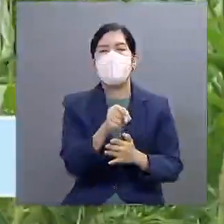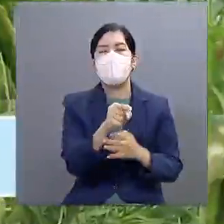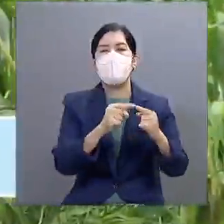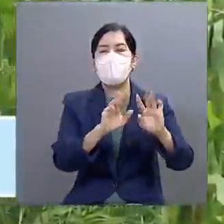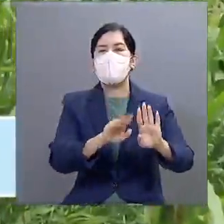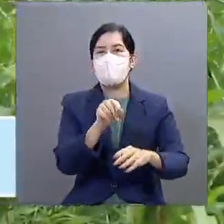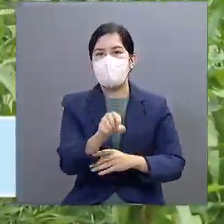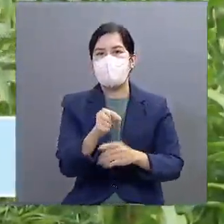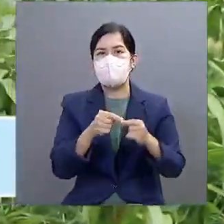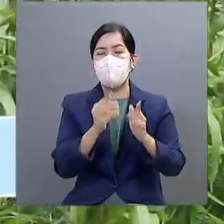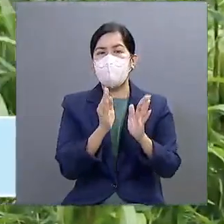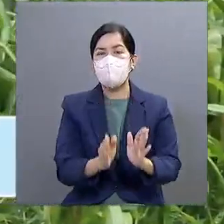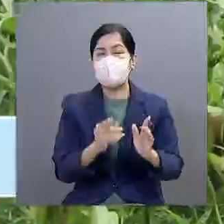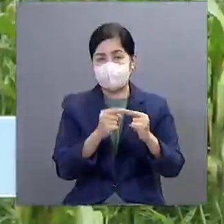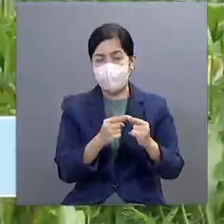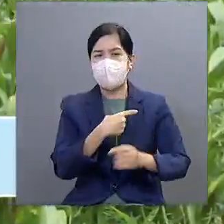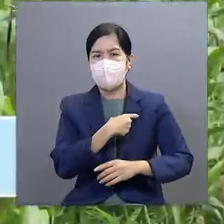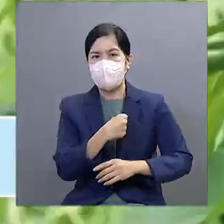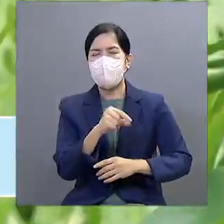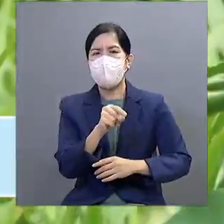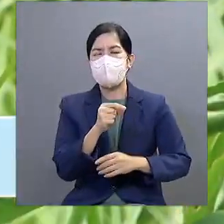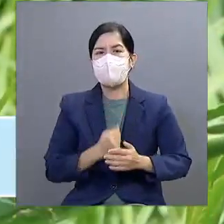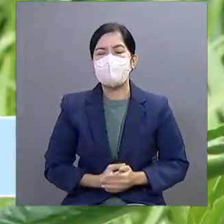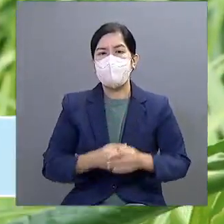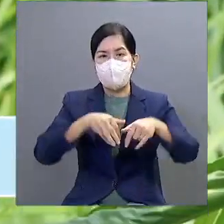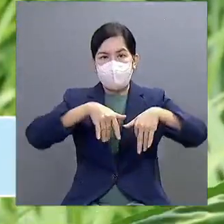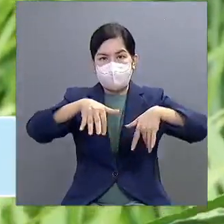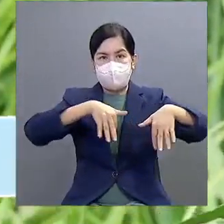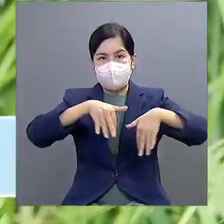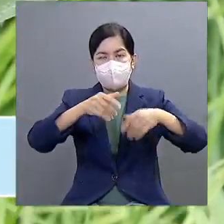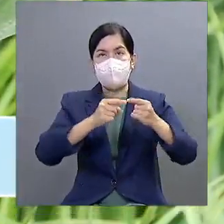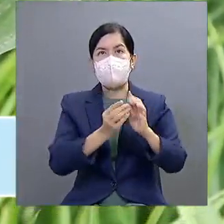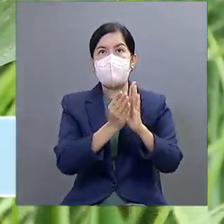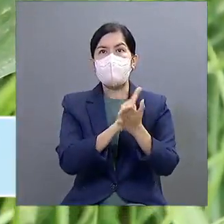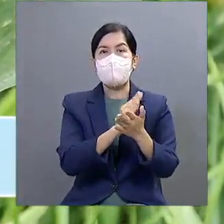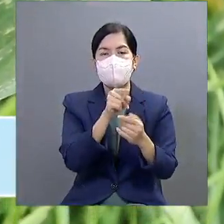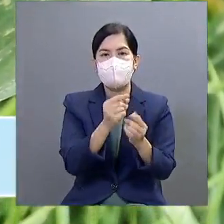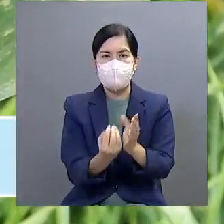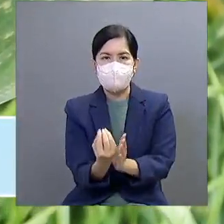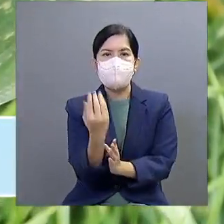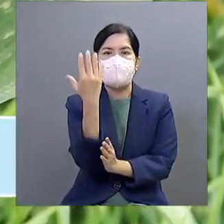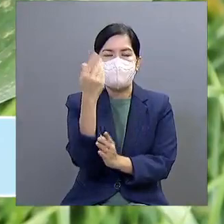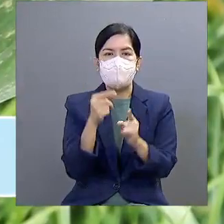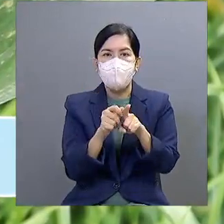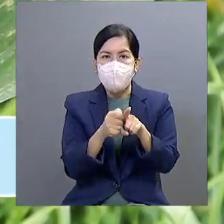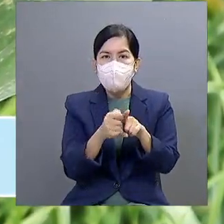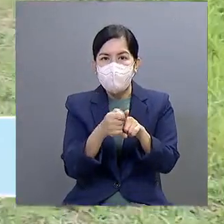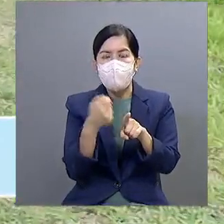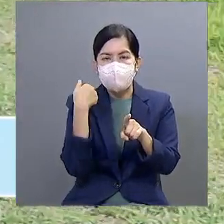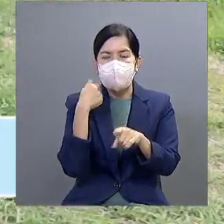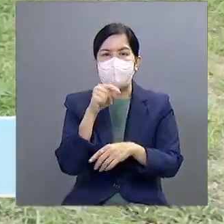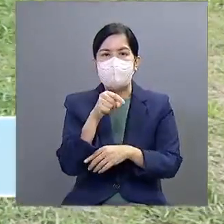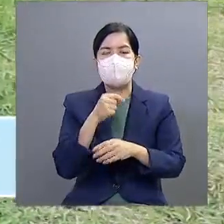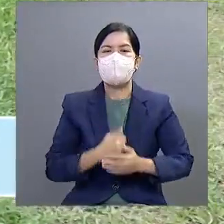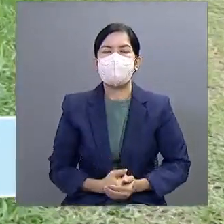ผมเองก็ยังไม่เคยกินนะครับชาวบ้านก็เลยหันมาปลูกพืชชนิดนี้กันอย่างแพร่หลายครับที่โพธารามการปลูกข้าวโพดที่นี่เนี่ยคือจะใช้วิธีปลูกแบบส